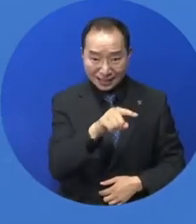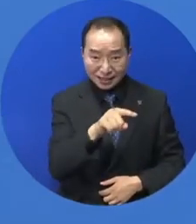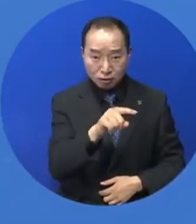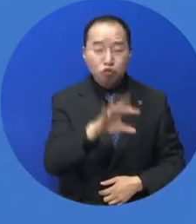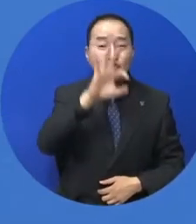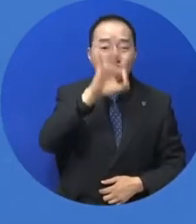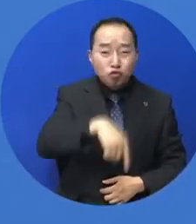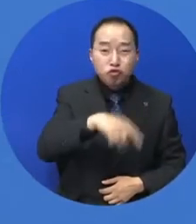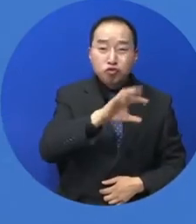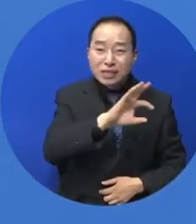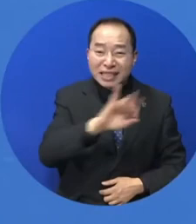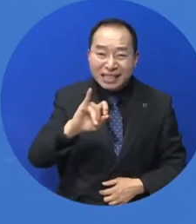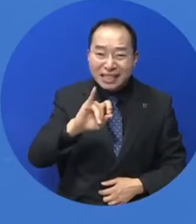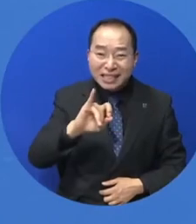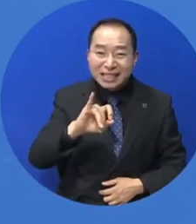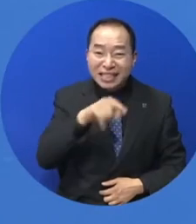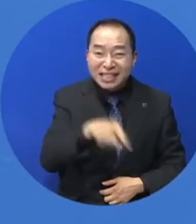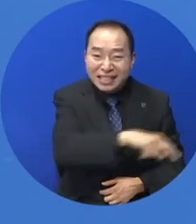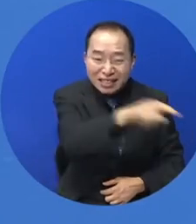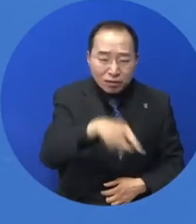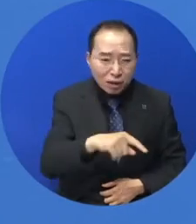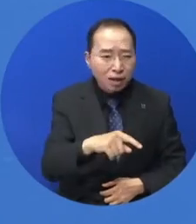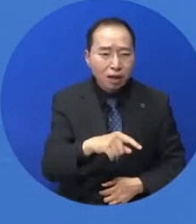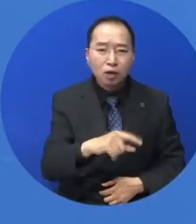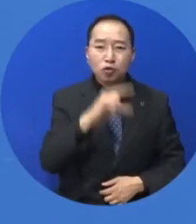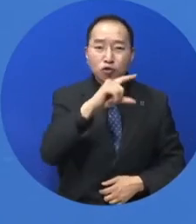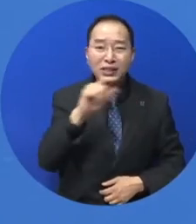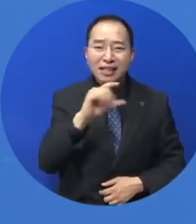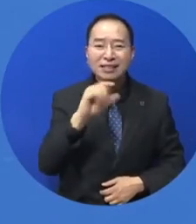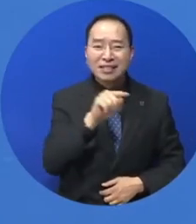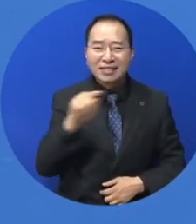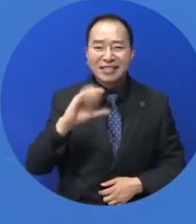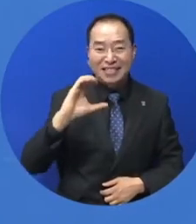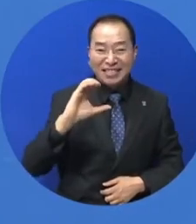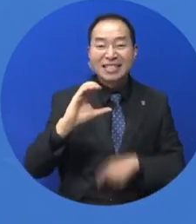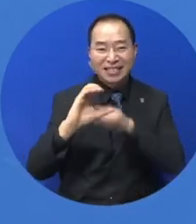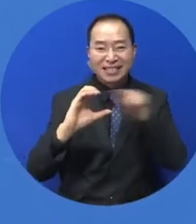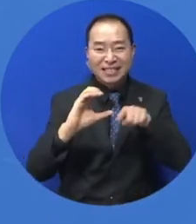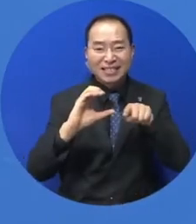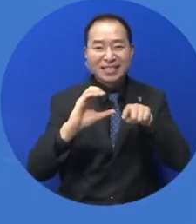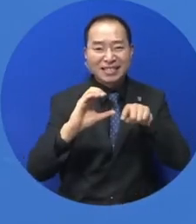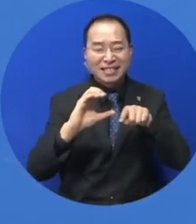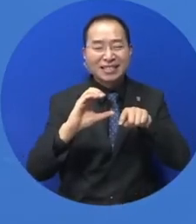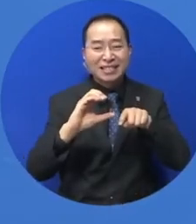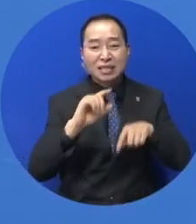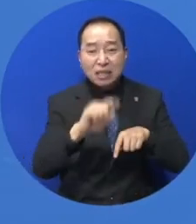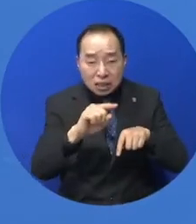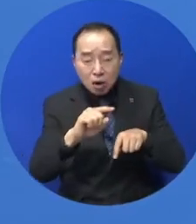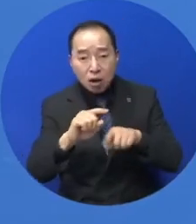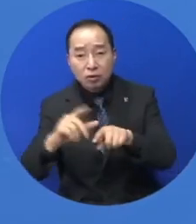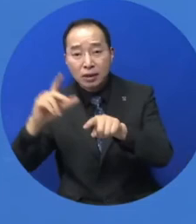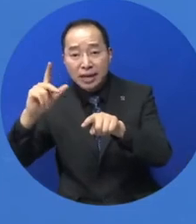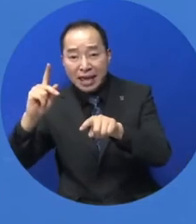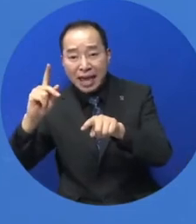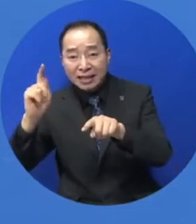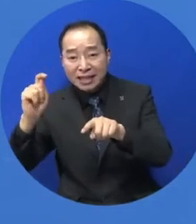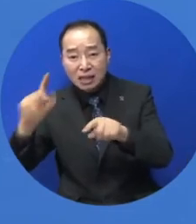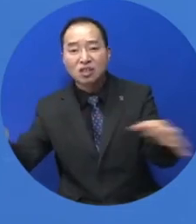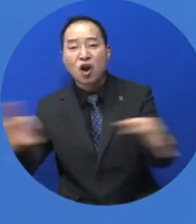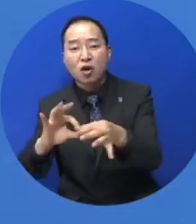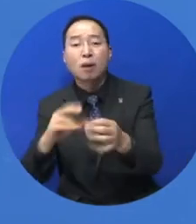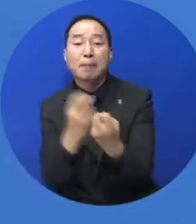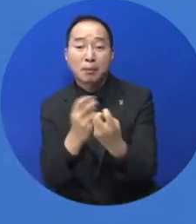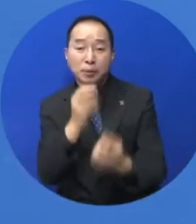부근엔 GTX-C 노선이 가는 것으로 알고 있는데 저 GTX-C 노선과 KTX를 연결하는 방안도 있고요.